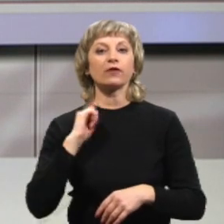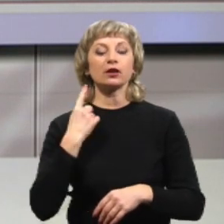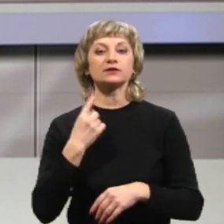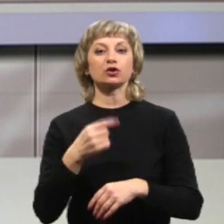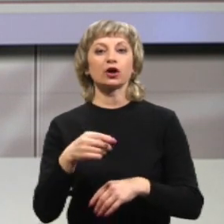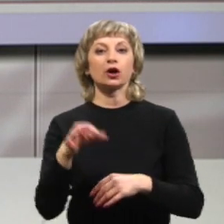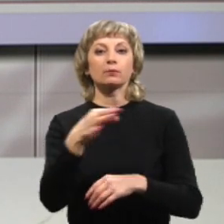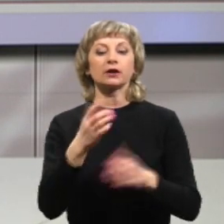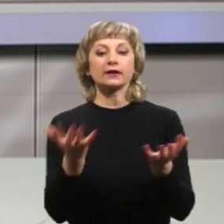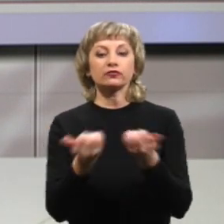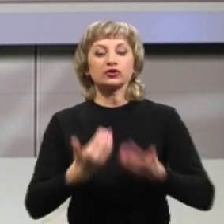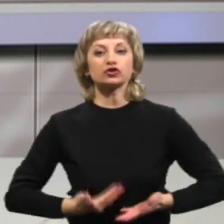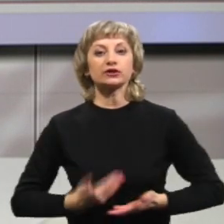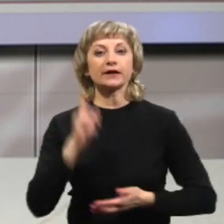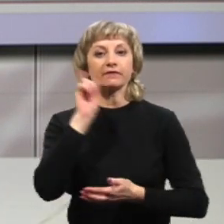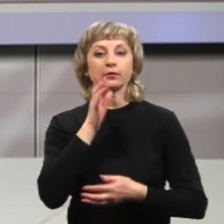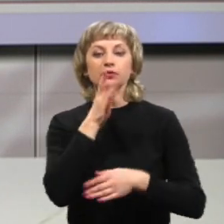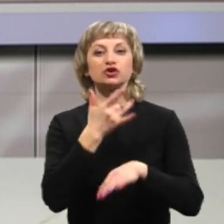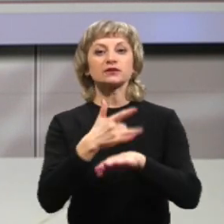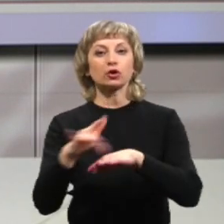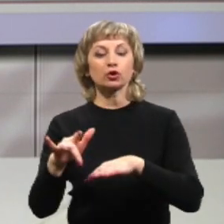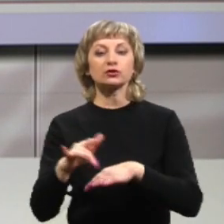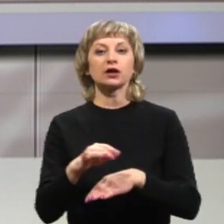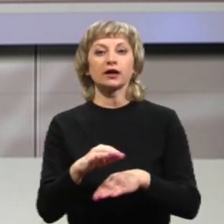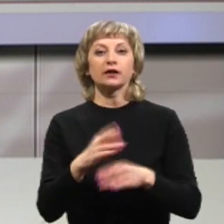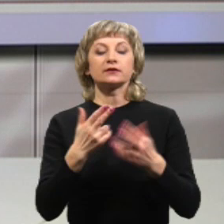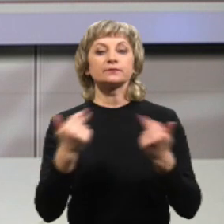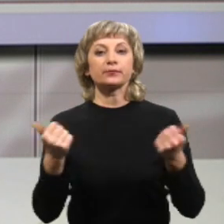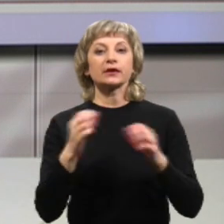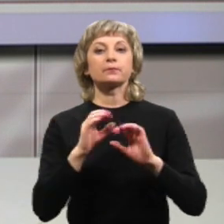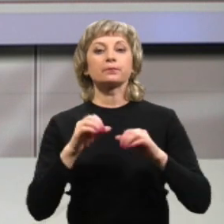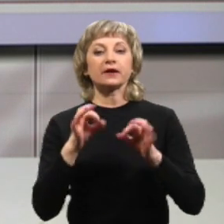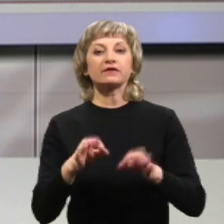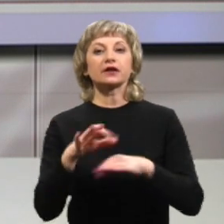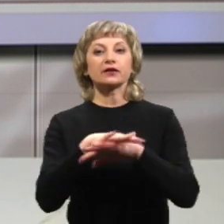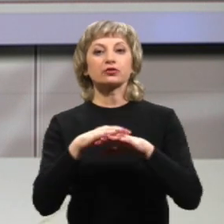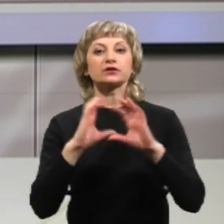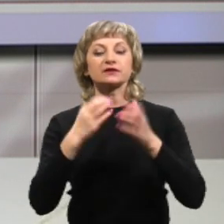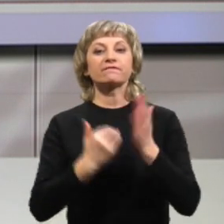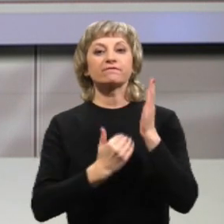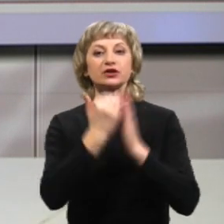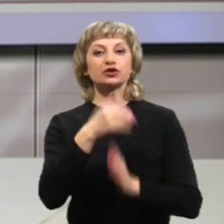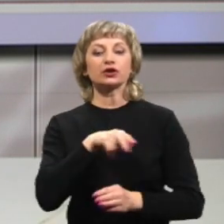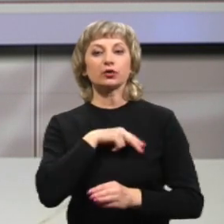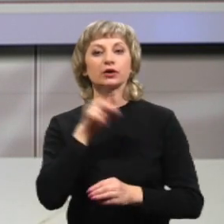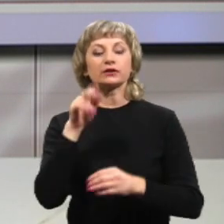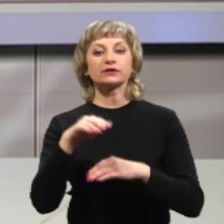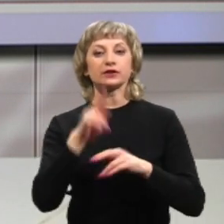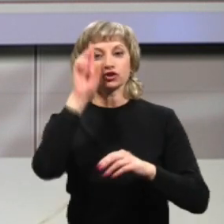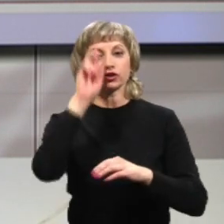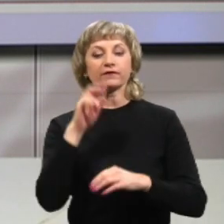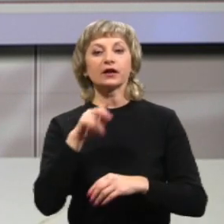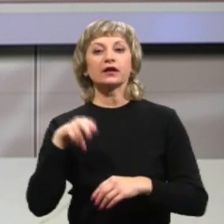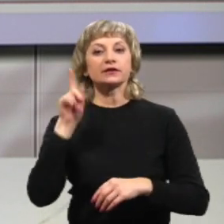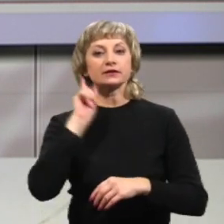які рятували життя євреїв під час Голокосту. Звання праведника народів світу – найвища нагорода держави Ізраїль, що присвоюють